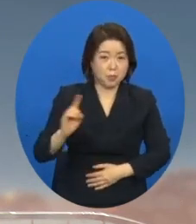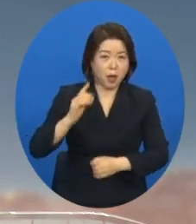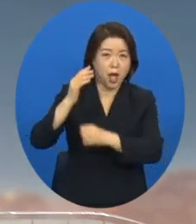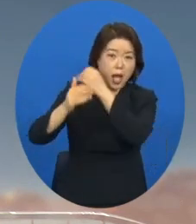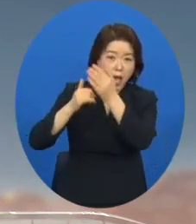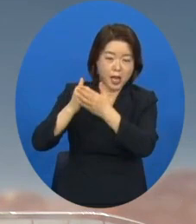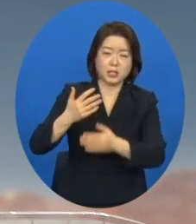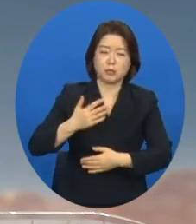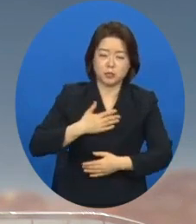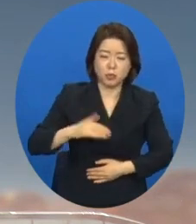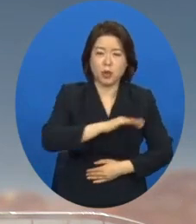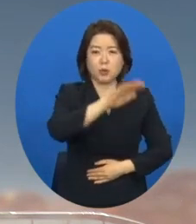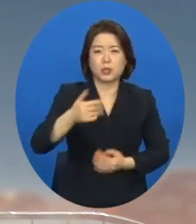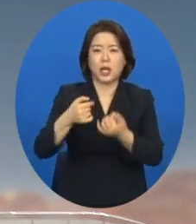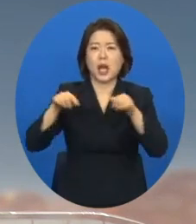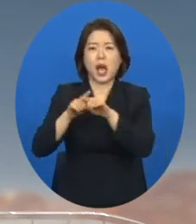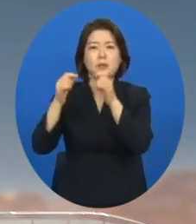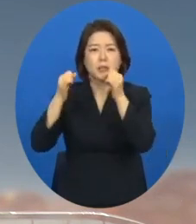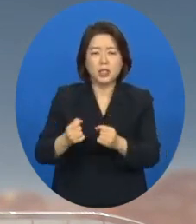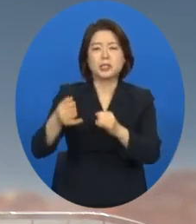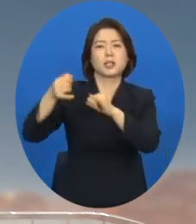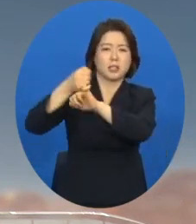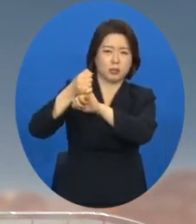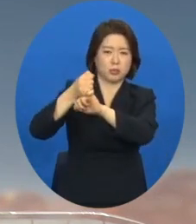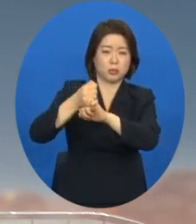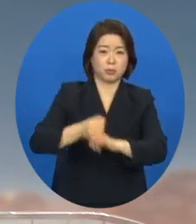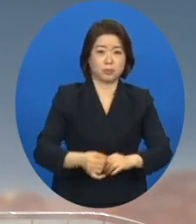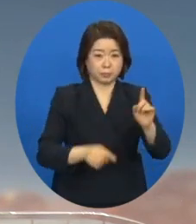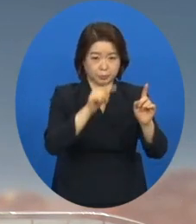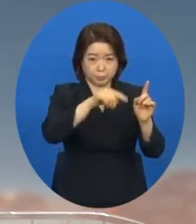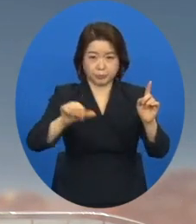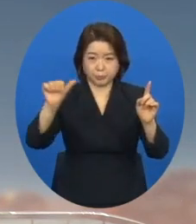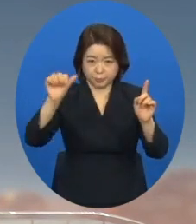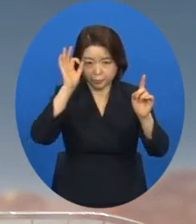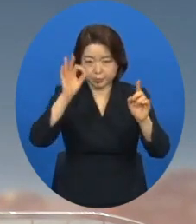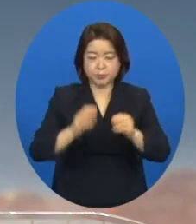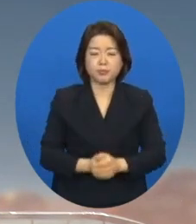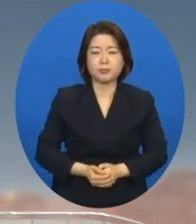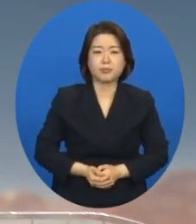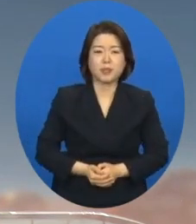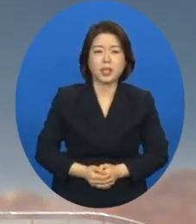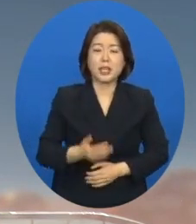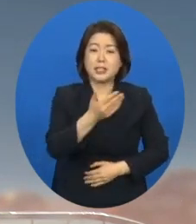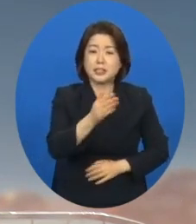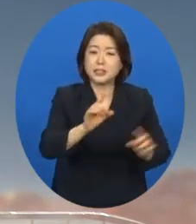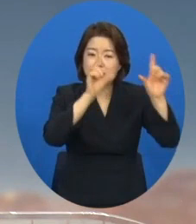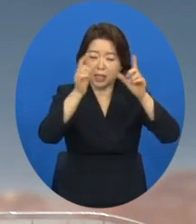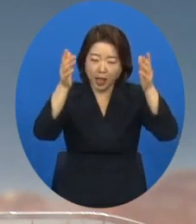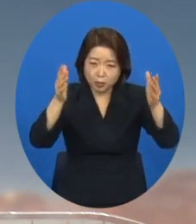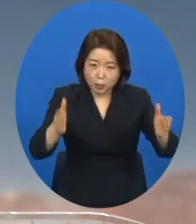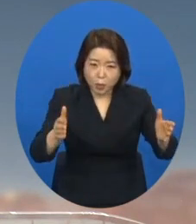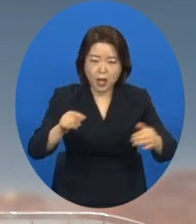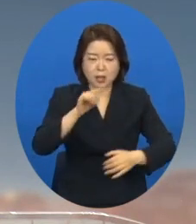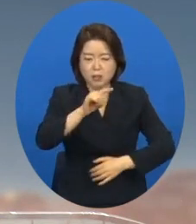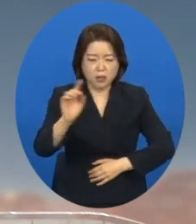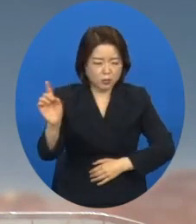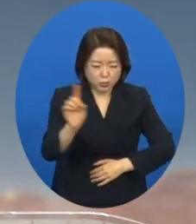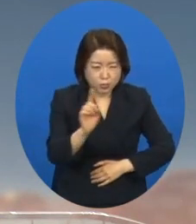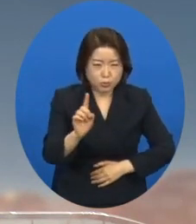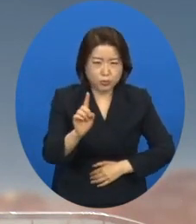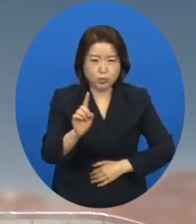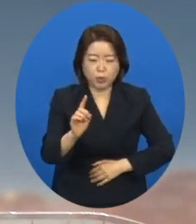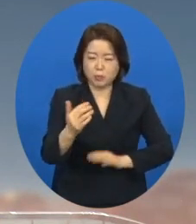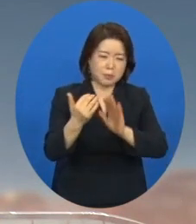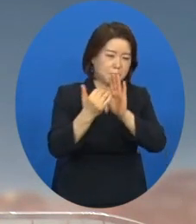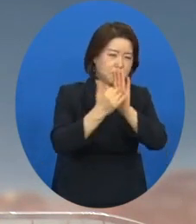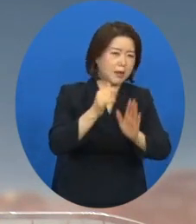하나님이 저와 여러분과 함께 하신다는 약속입니다. 자, 5절 말씀을 읽어보겠습니다. 시작. 내가 사는 날 동안 아무도 너희 앞길을